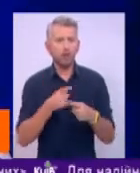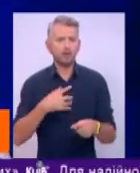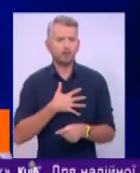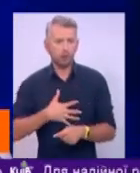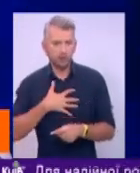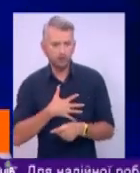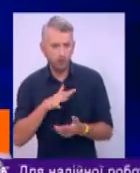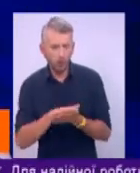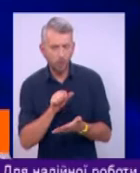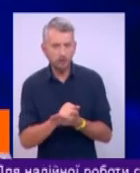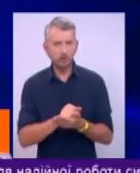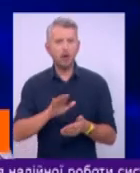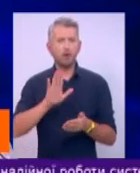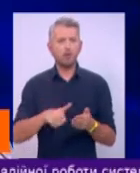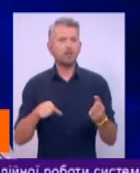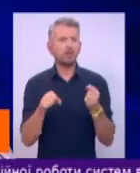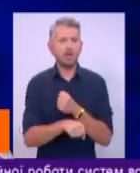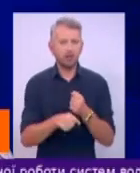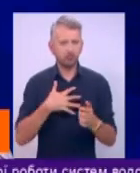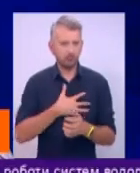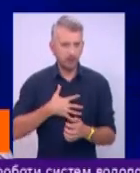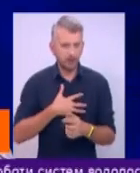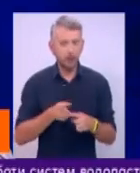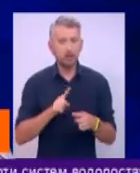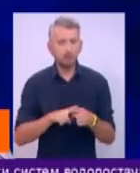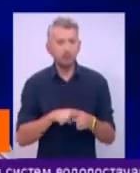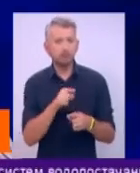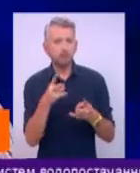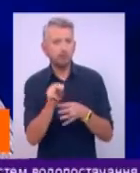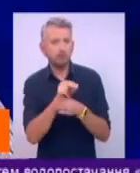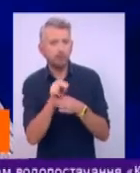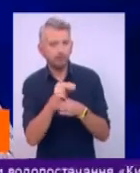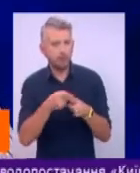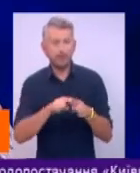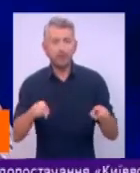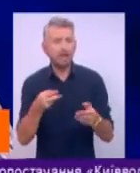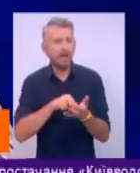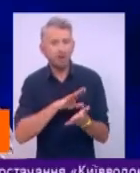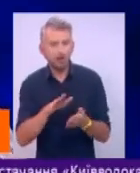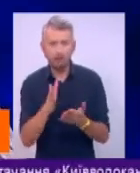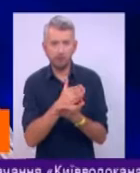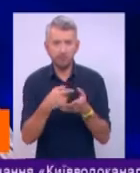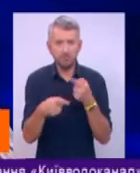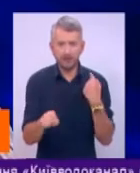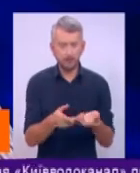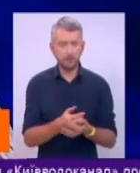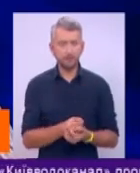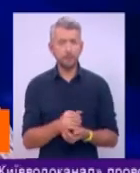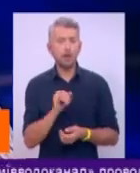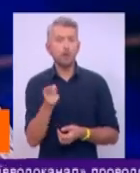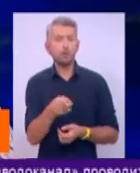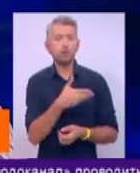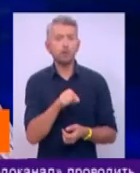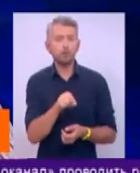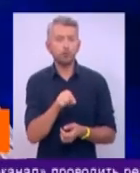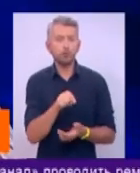чи посттравматичний стресовий розлад, це вже предмет для терапії. Психотерапія – це не реабілітація, це різні речі. І тому ми тут